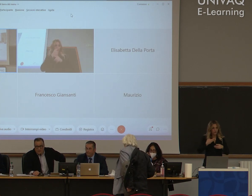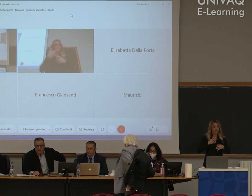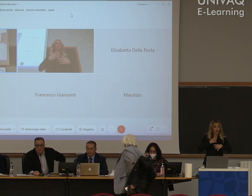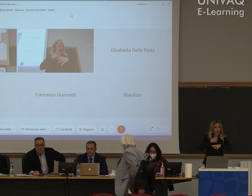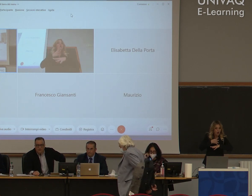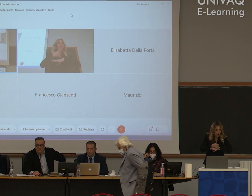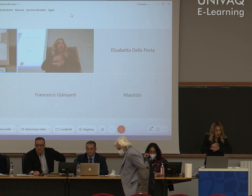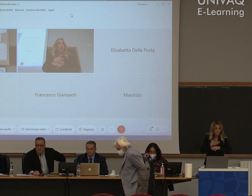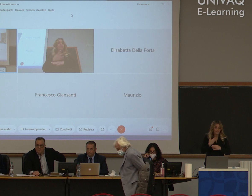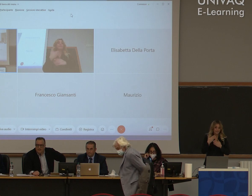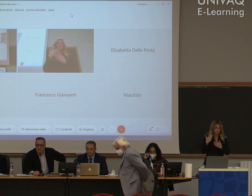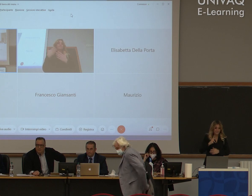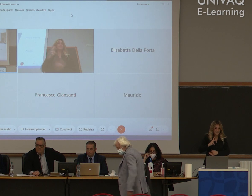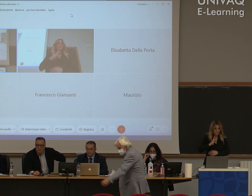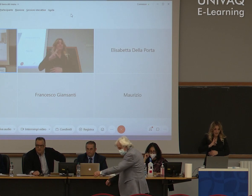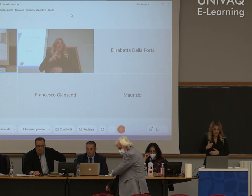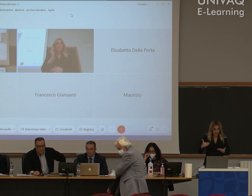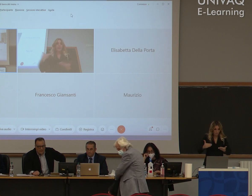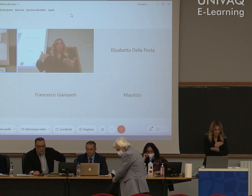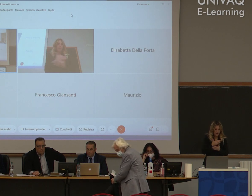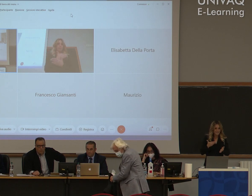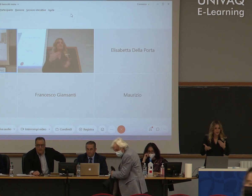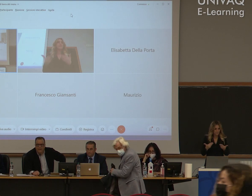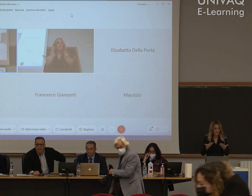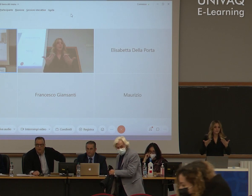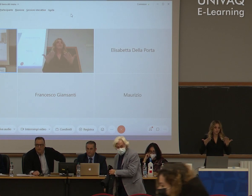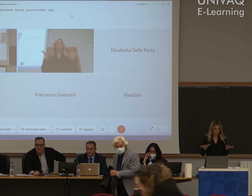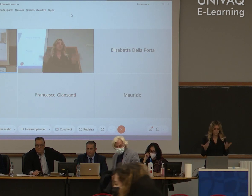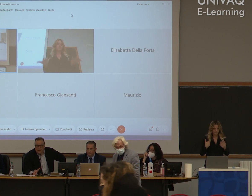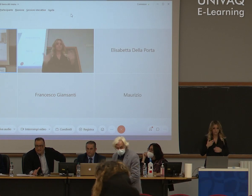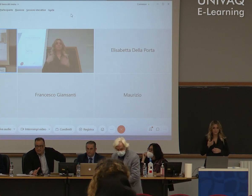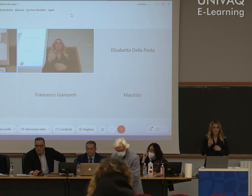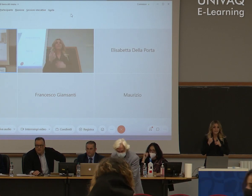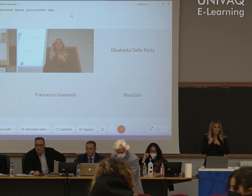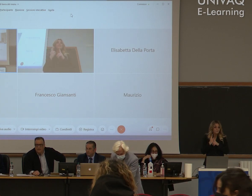che speriamo di lasciarci alle spalle il più presto possibile, ma che comunque